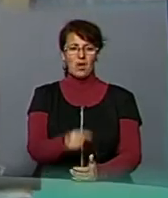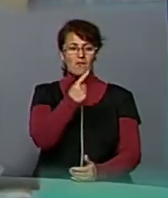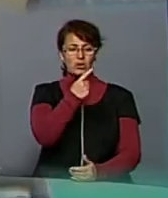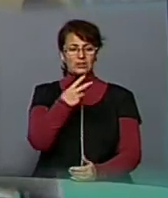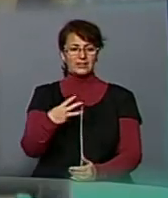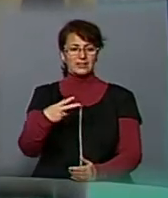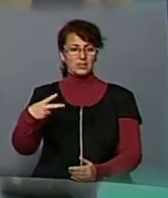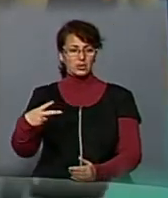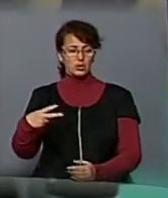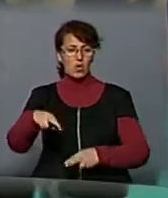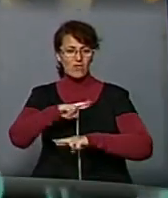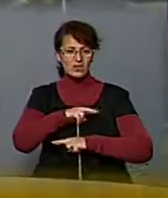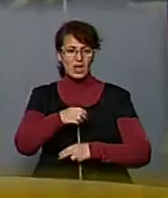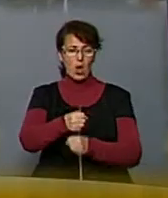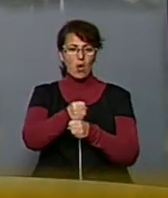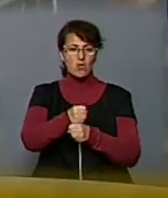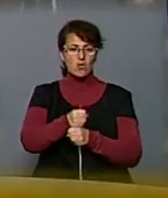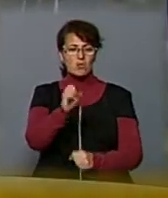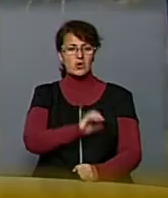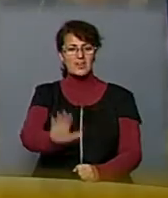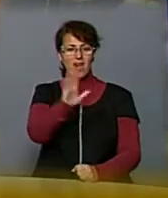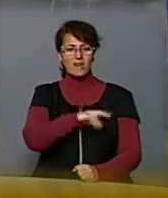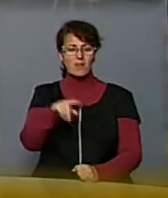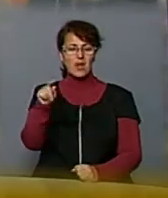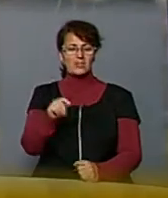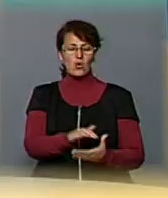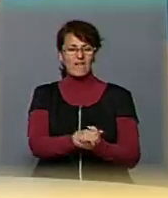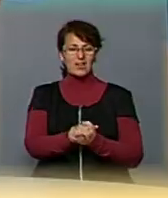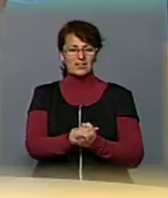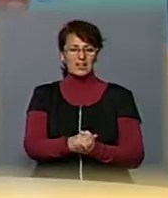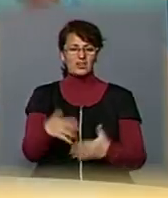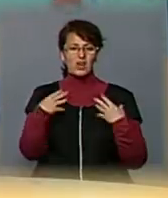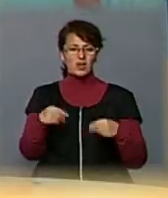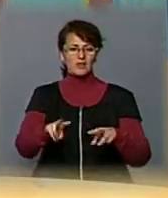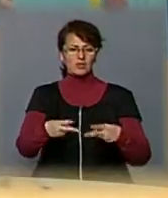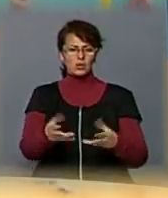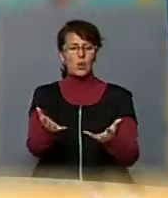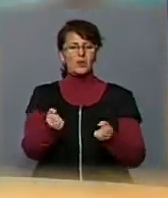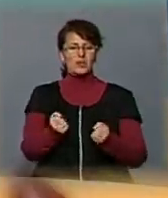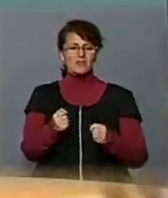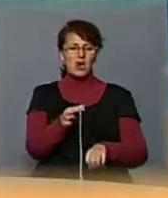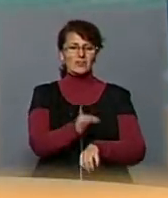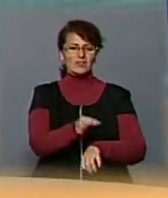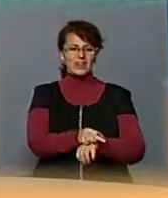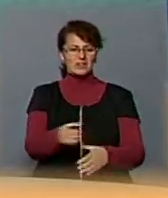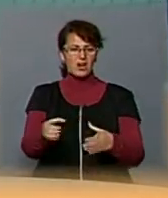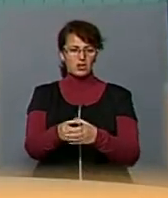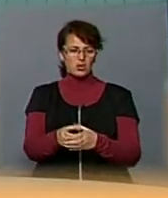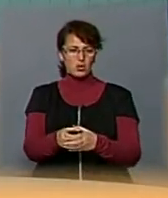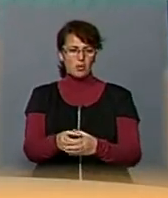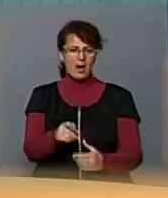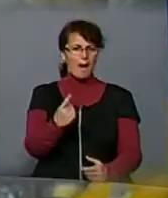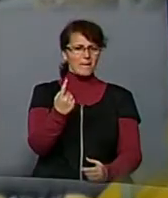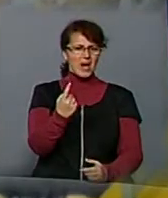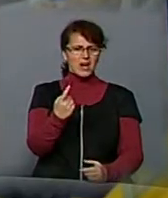1/32 фіналу Кубка Європейської конфедерації волейболу львівський «Барком» Кажани приймав швейцарську «Лозанну». Каже, не в першій партії